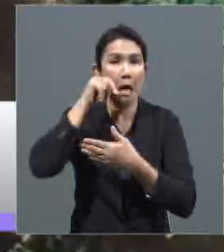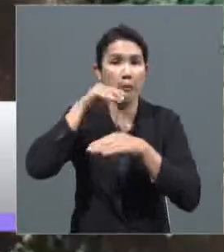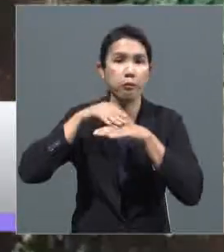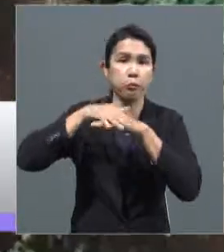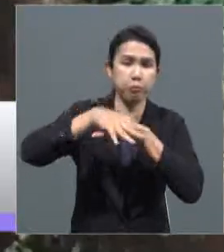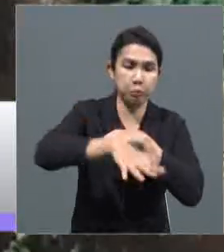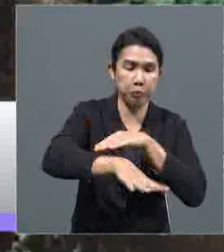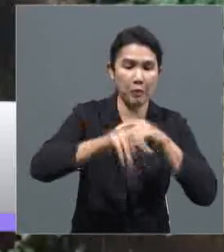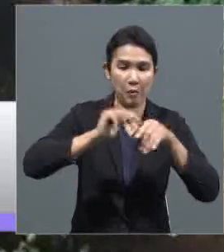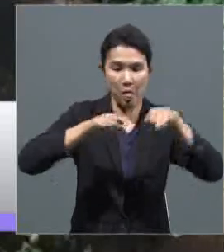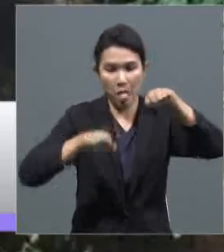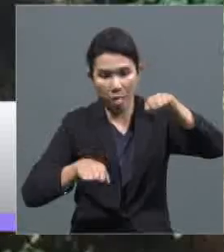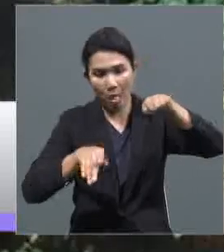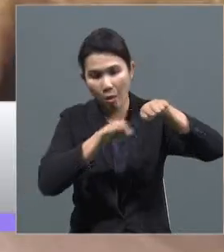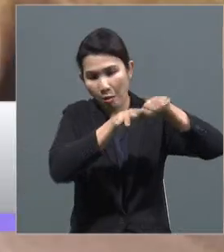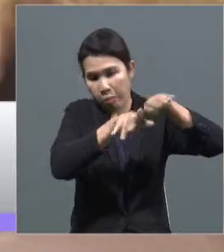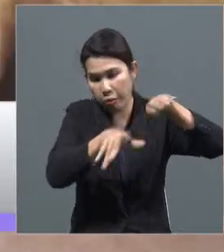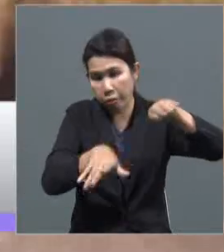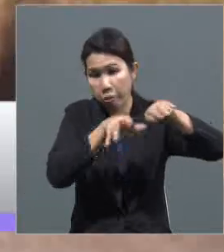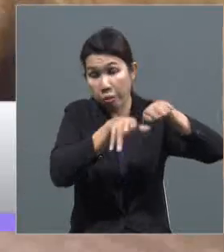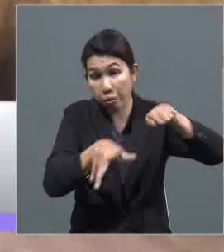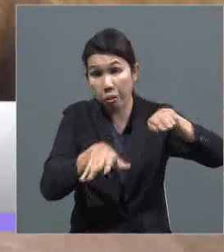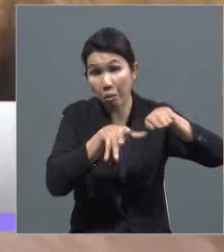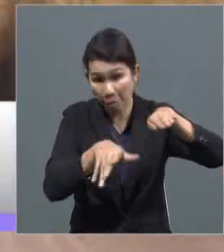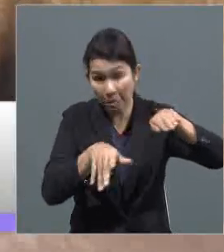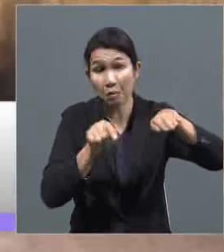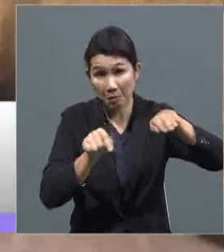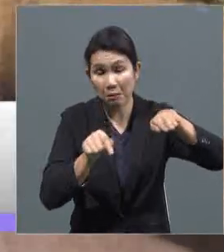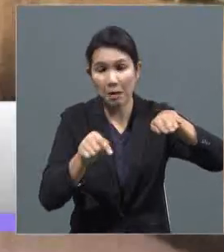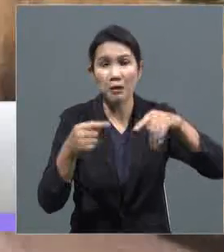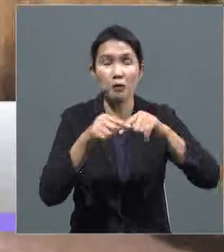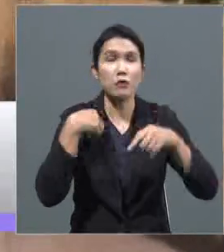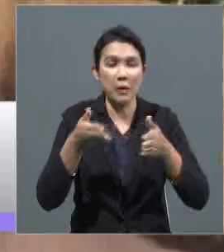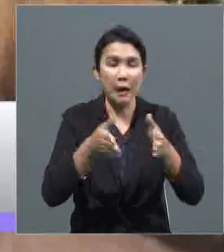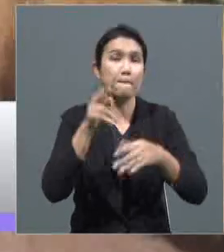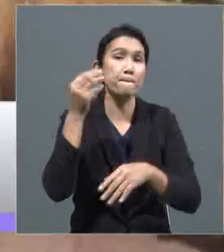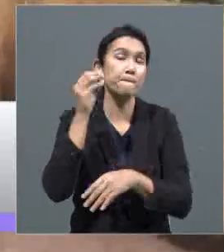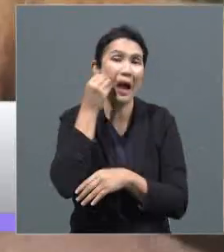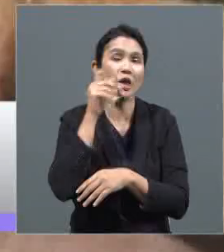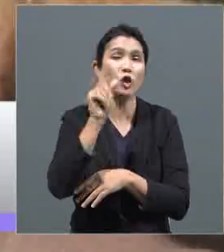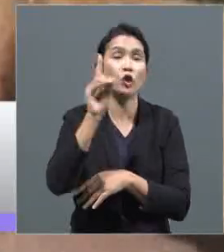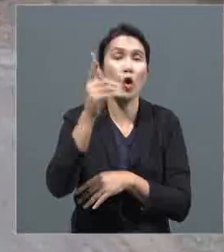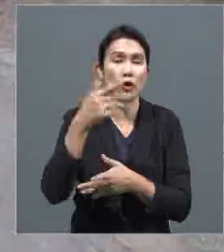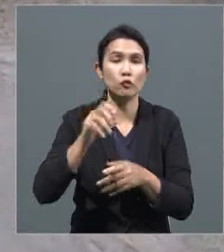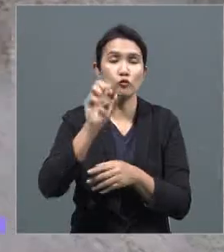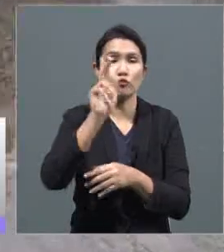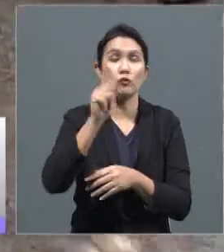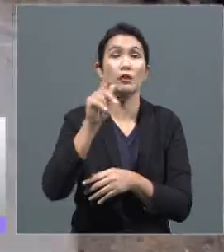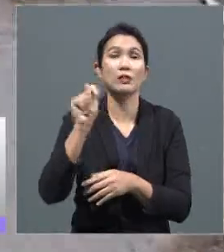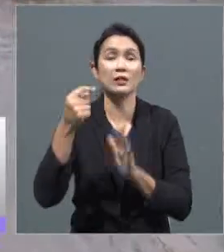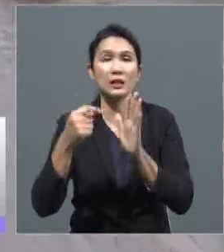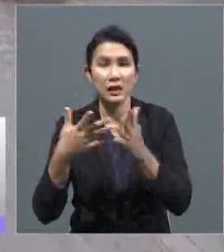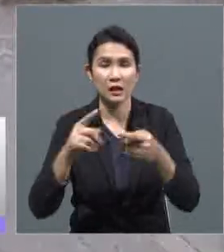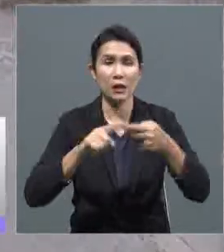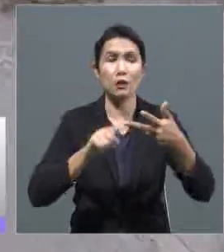ที่ต่ำในบางส่วนในพื้นที่สี่แยกบ้านท่าลี่แยกบ้านดอนสีเสริมแยกสวนตาลแล้วก็ที่บริเวณหน้าโรงเรียนส